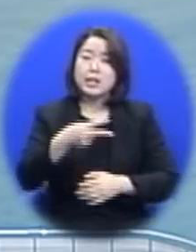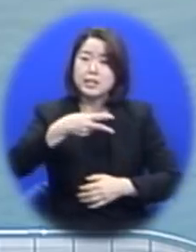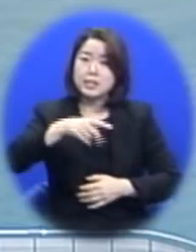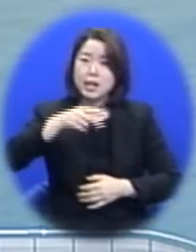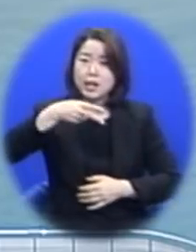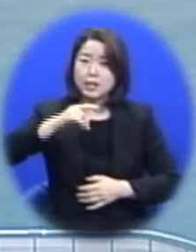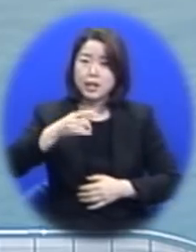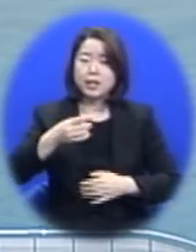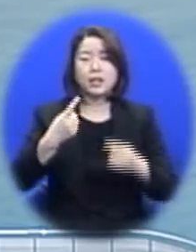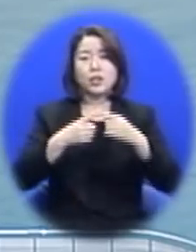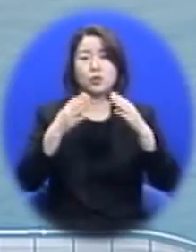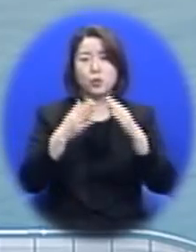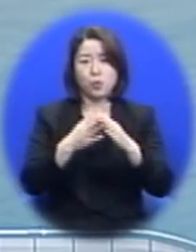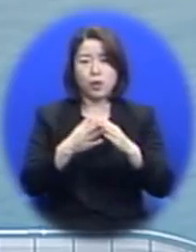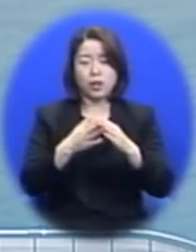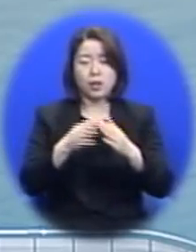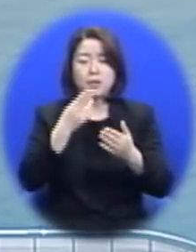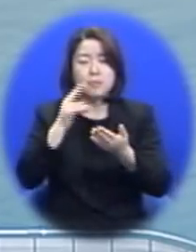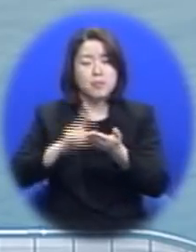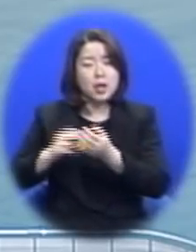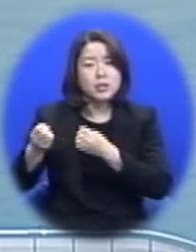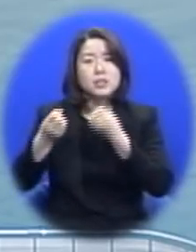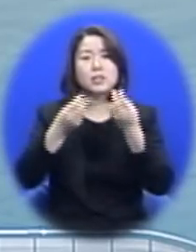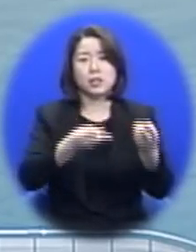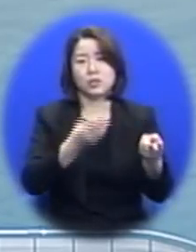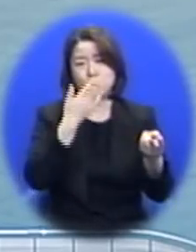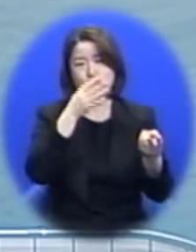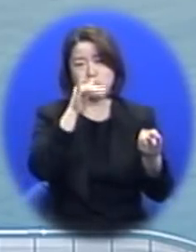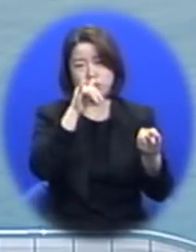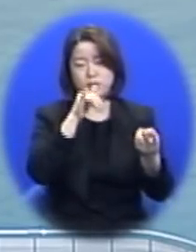사대교회에 주님이 이렇게 편지를 보낼 수 있었던 겁니다.